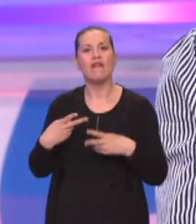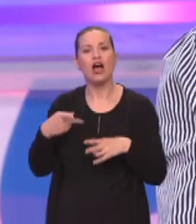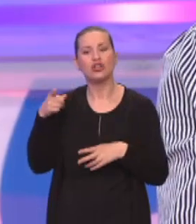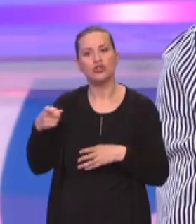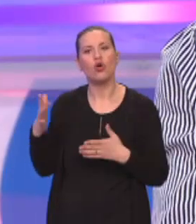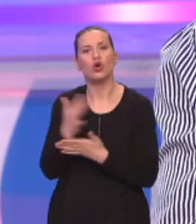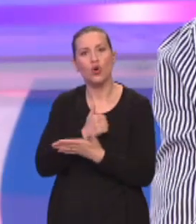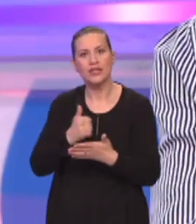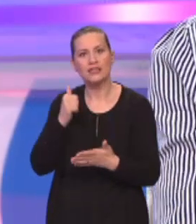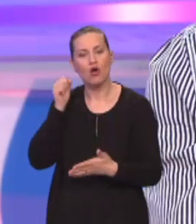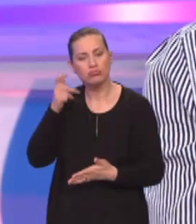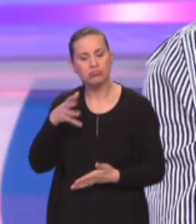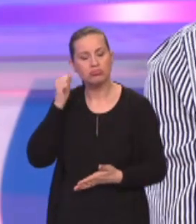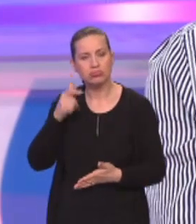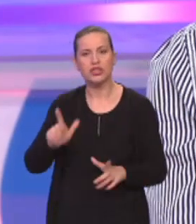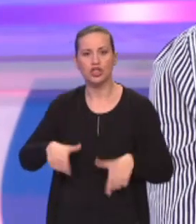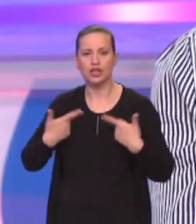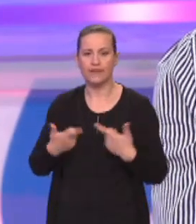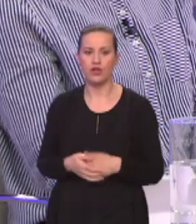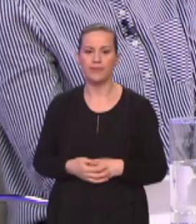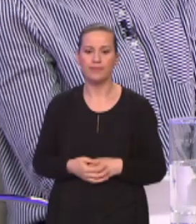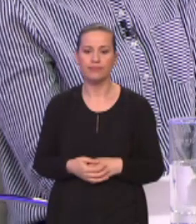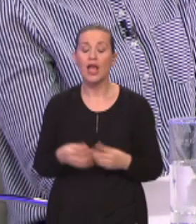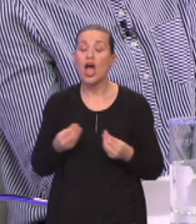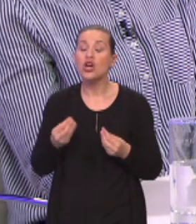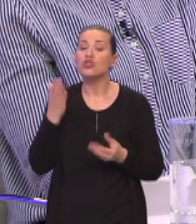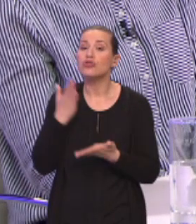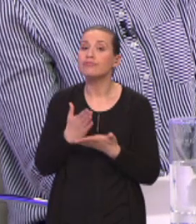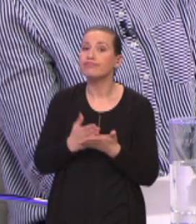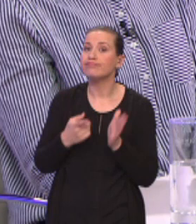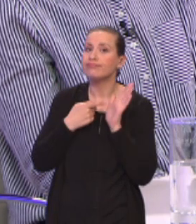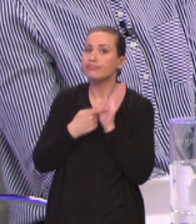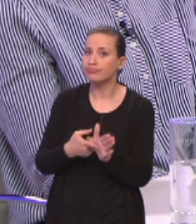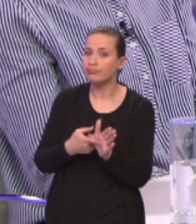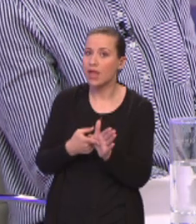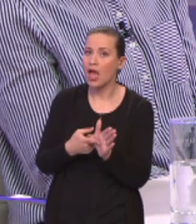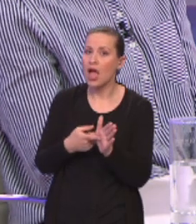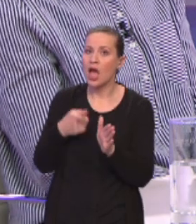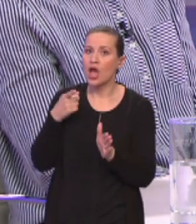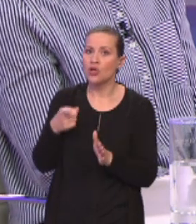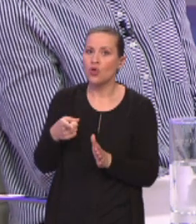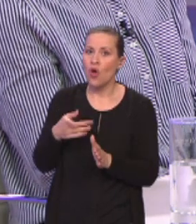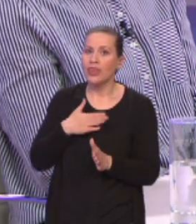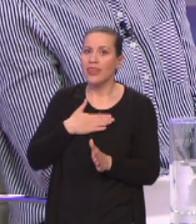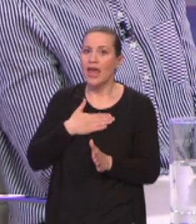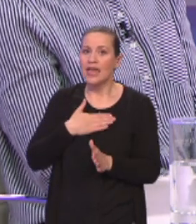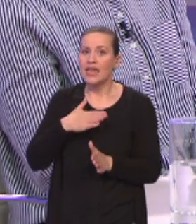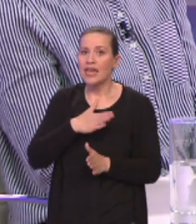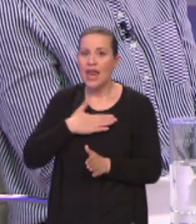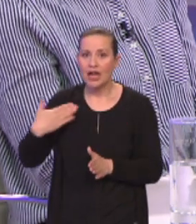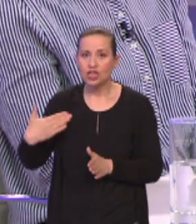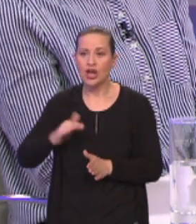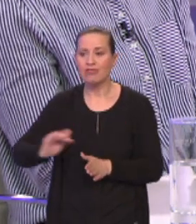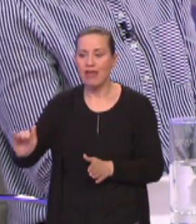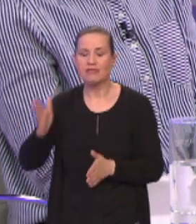zapravo primjenjuju u svakodnevnom životu. Ono što stalno ističemo, poštovani gledatelji, da naša djeca, dakle,